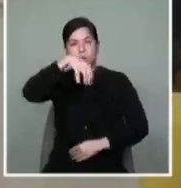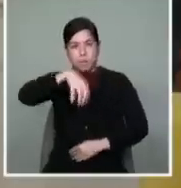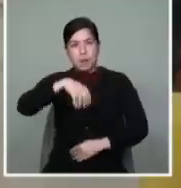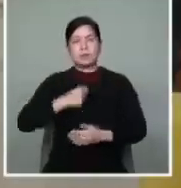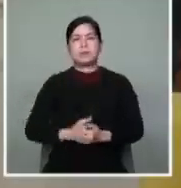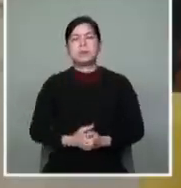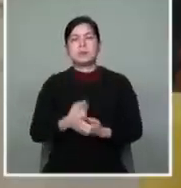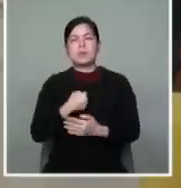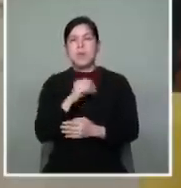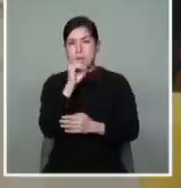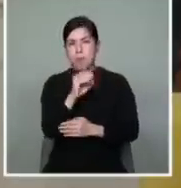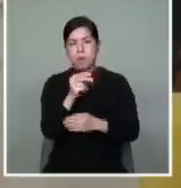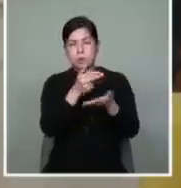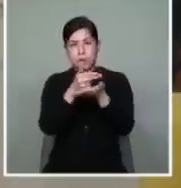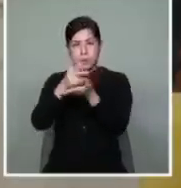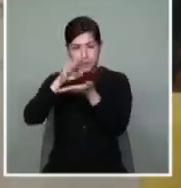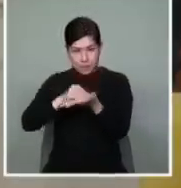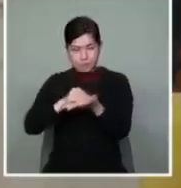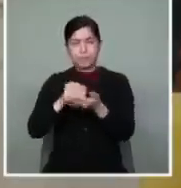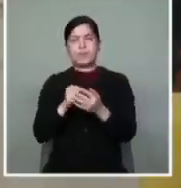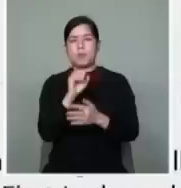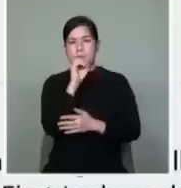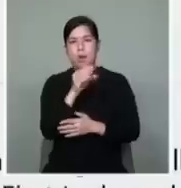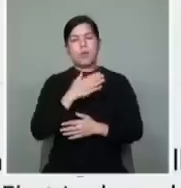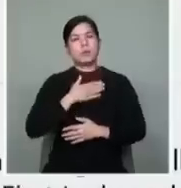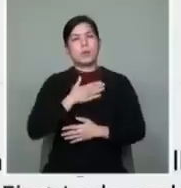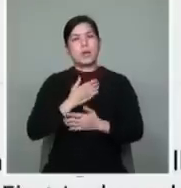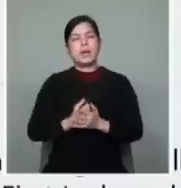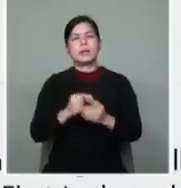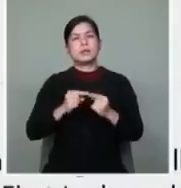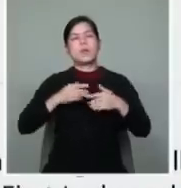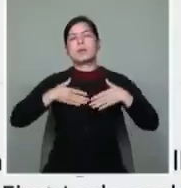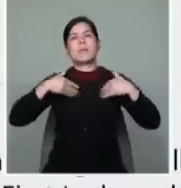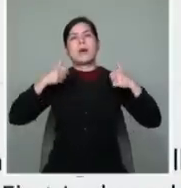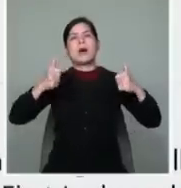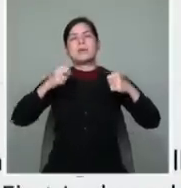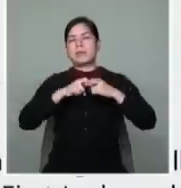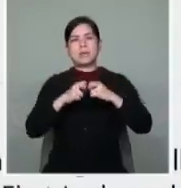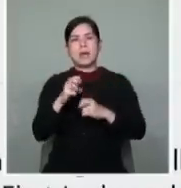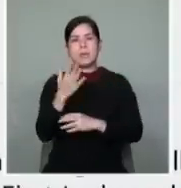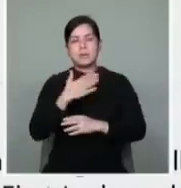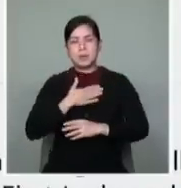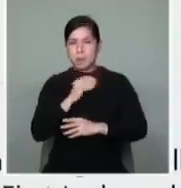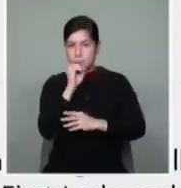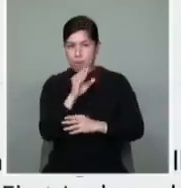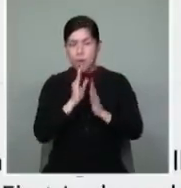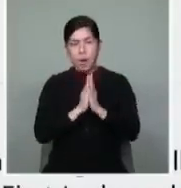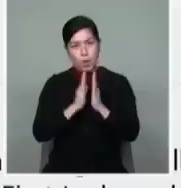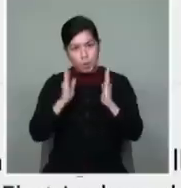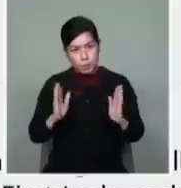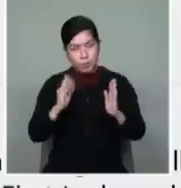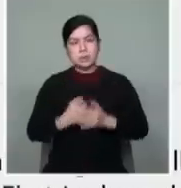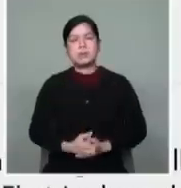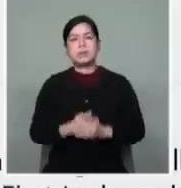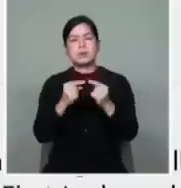มีการโพสต์เป็นคลิปวิดีโอเลยนะคะเขาบอกว่าตัวเขาเนี่ยสบายมากเลยนะก็ขอขอบคุณผู้สนับสนุนเขาและทุกคนที่เป็น